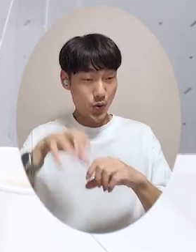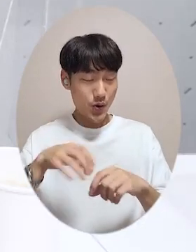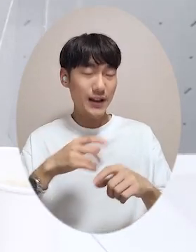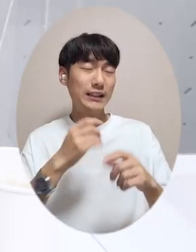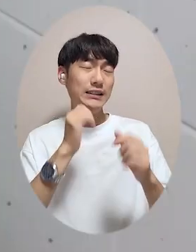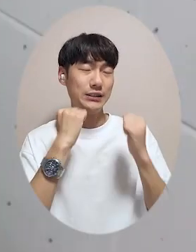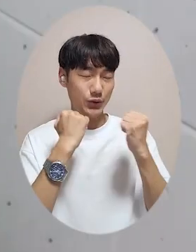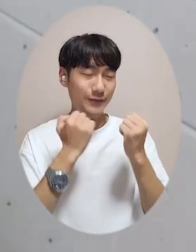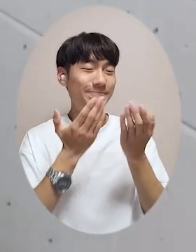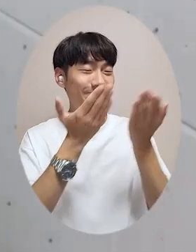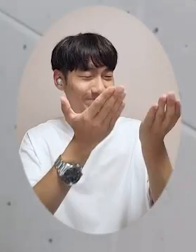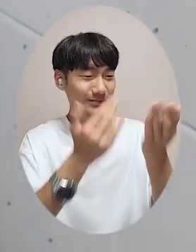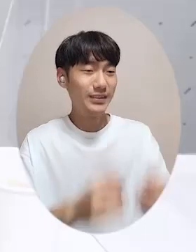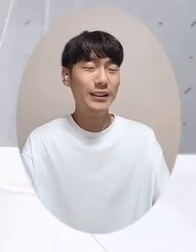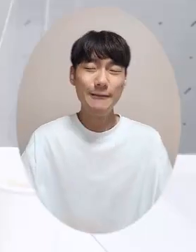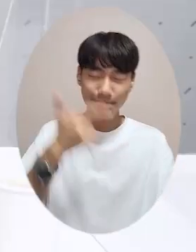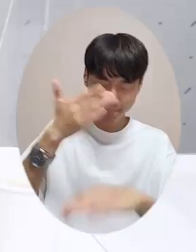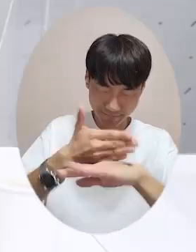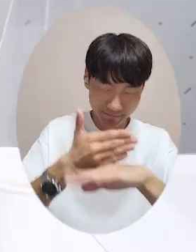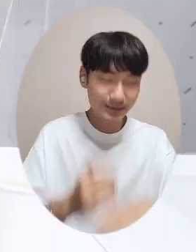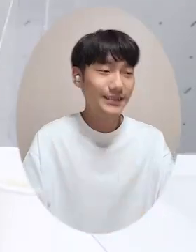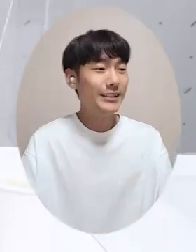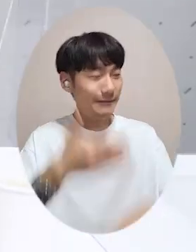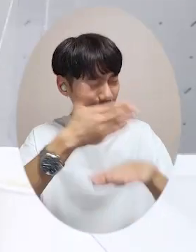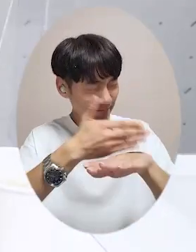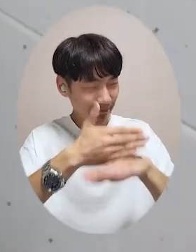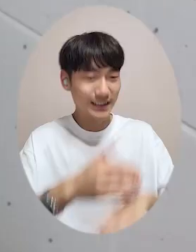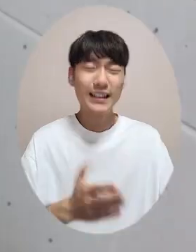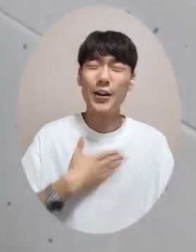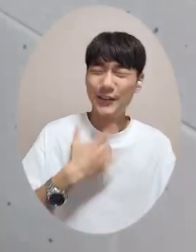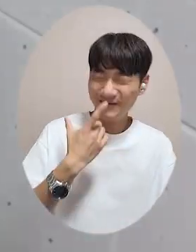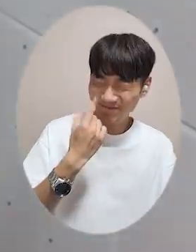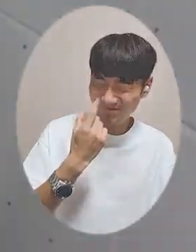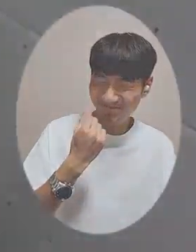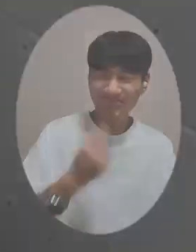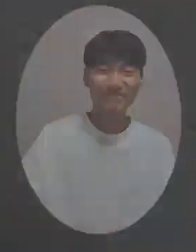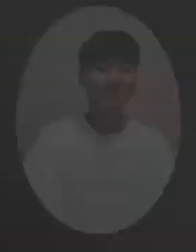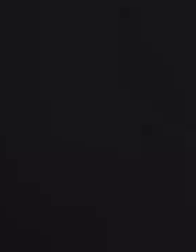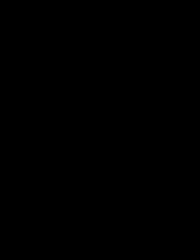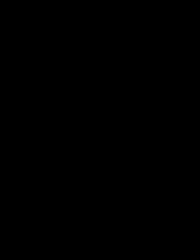적극 응원하도록 하겠습니다. 네, 고맙습니다. 네, 그동안 감사했습니다. 저도 감사했습니다.